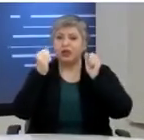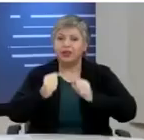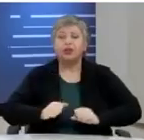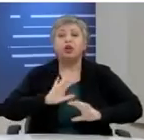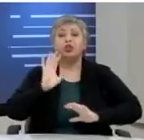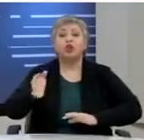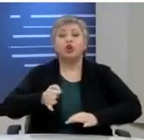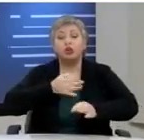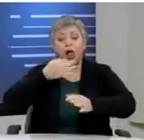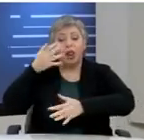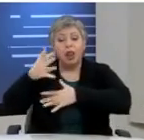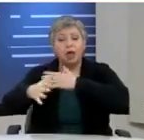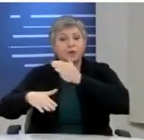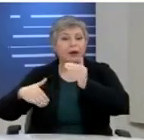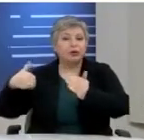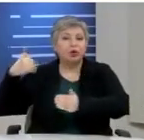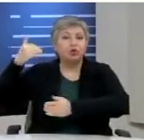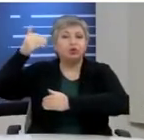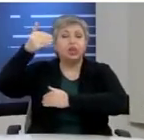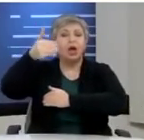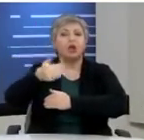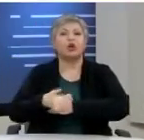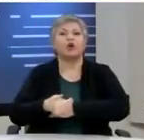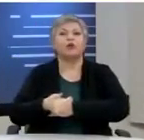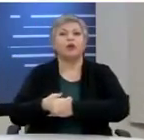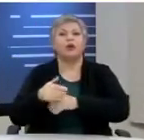διακηρύττουμε τόσα χρόνια σε αυτόν τον τόπο.